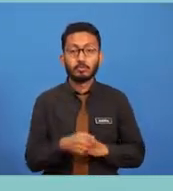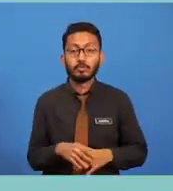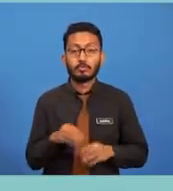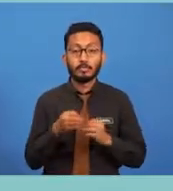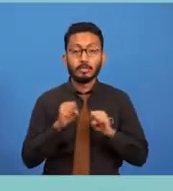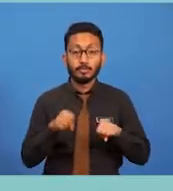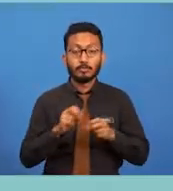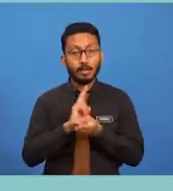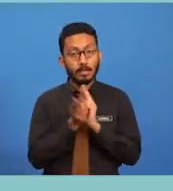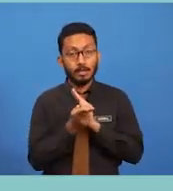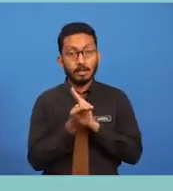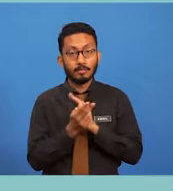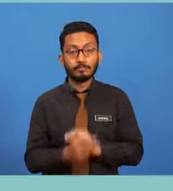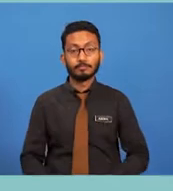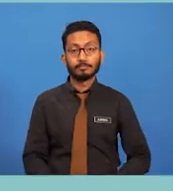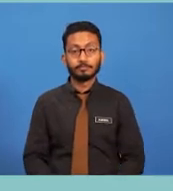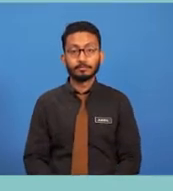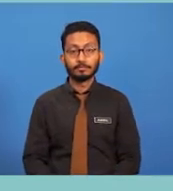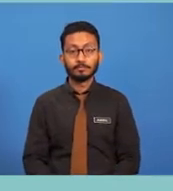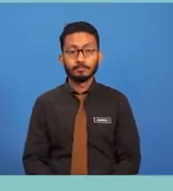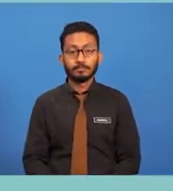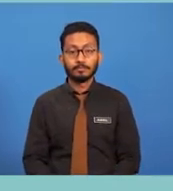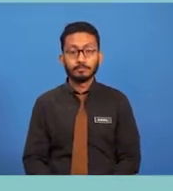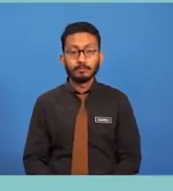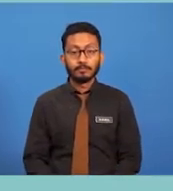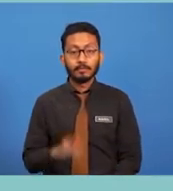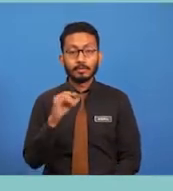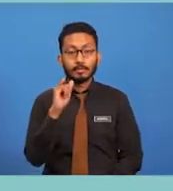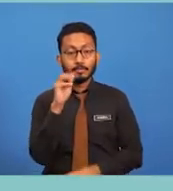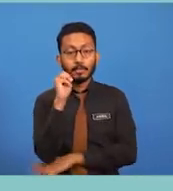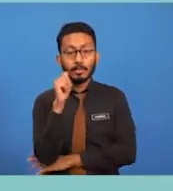ubah dimanipulasikan iaitu kehadiran air.